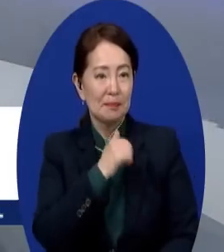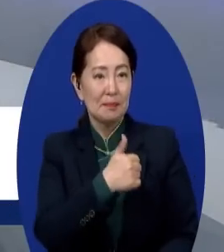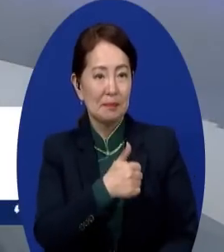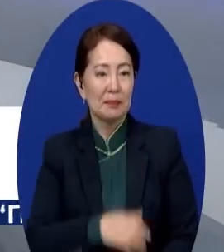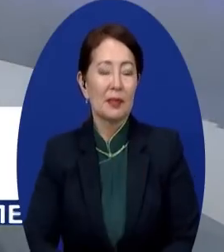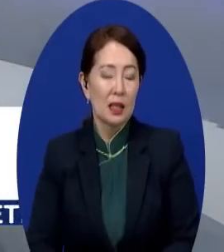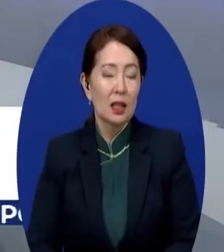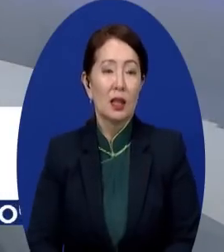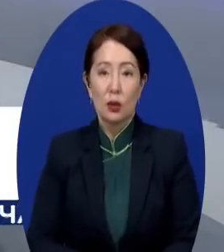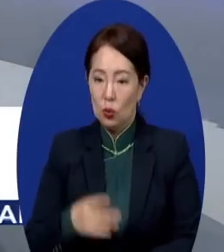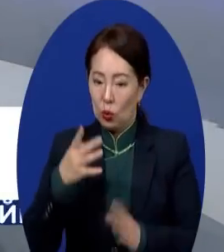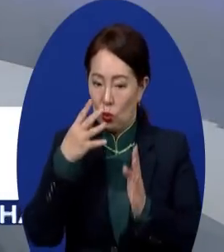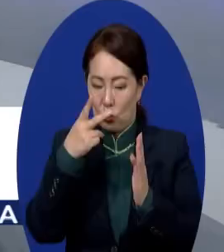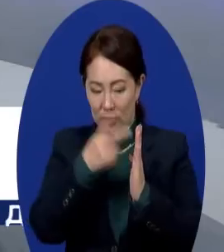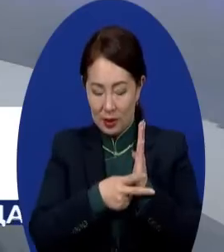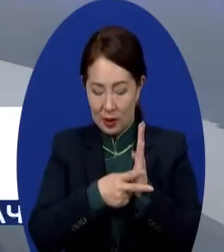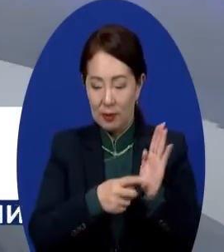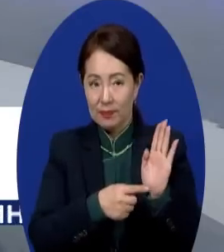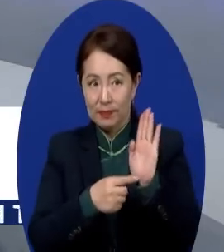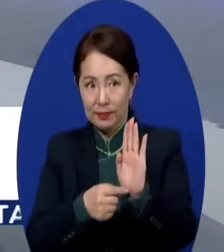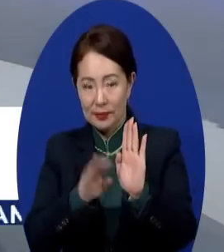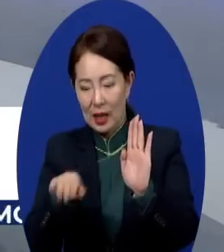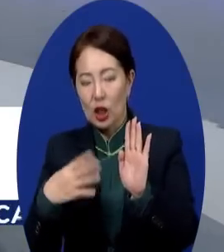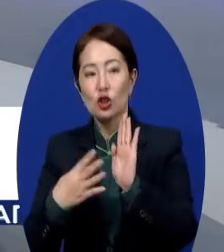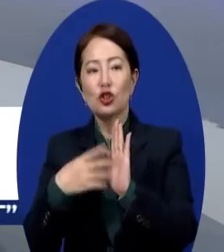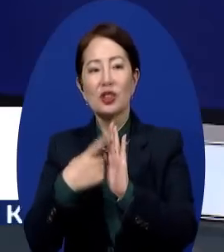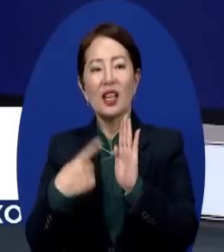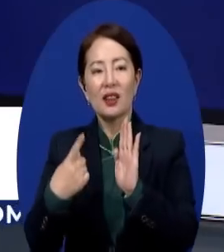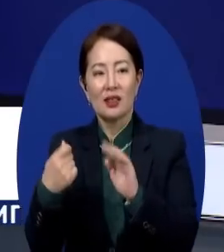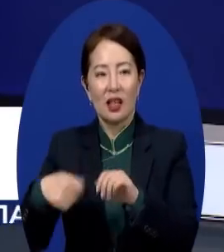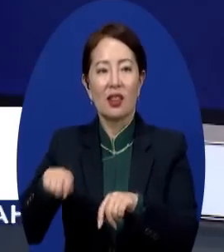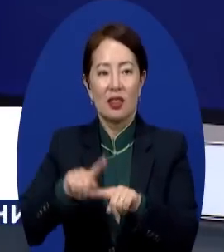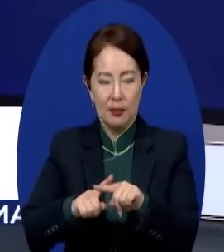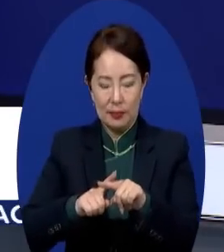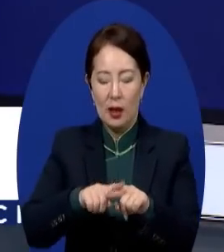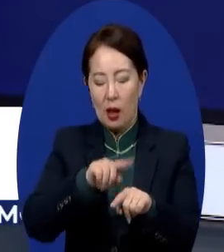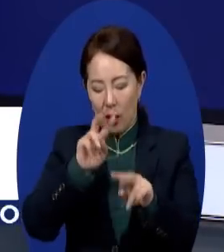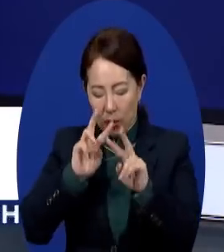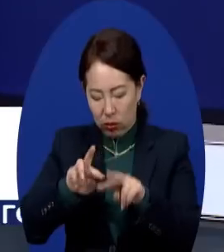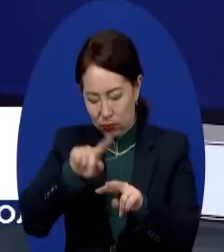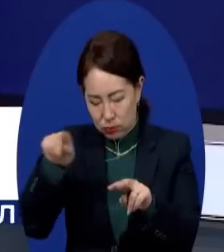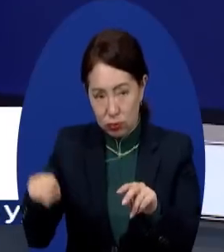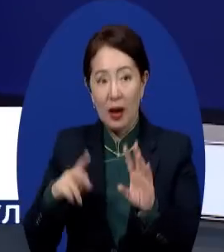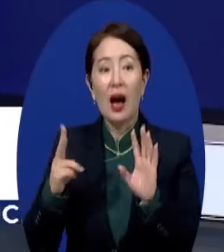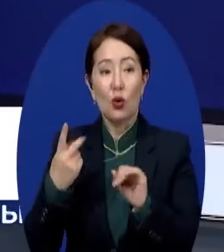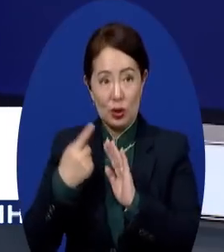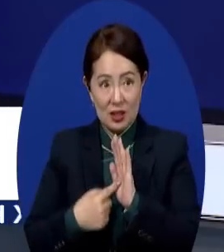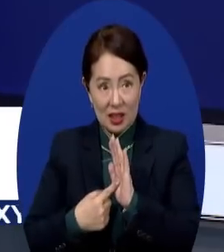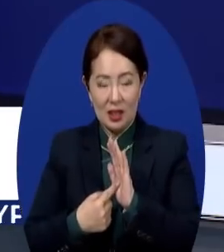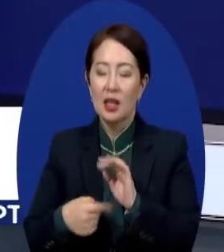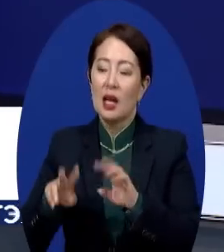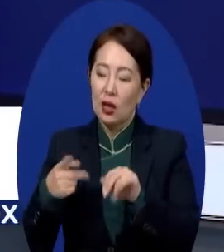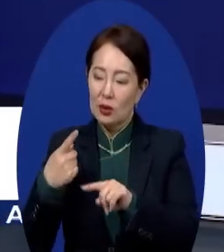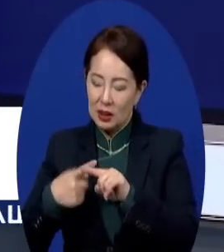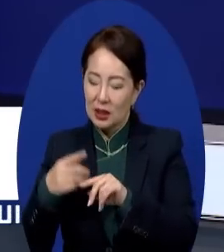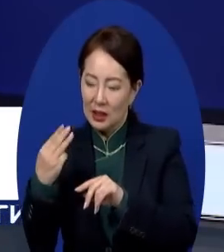үнэлгээний хуваар бол 9-р сарын 1-ний эсвэл багш нар маань цалингийн нэмэгдэл авна. А энэ нь 12-р сард л үргэлжлэх юм байна. А 12-р сард дахиж авна.